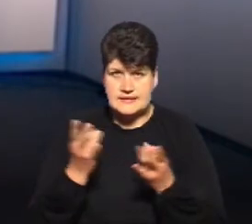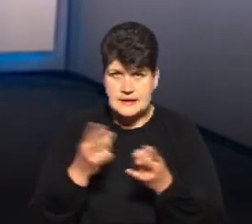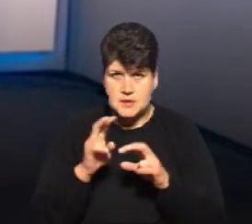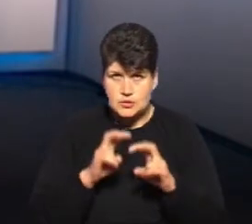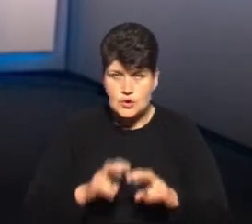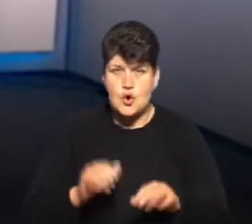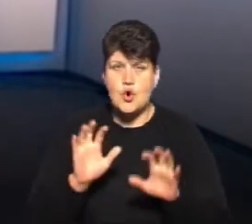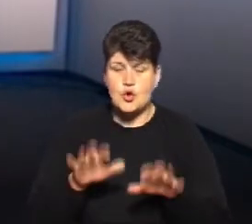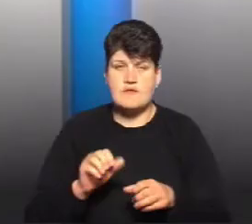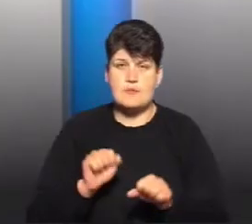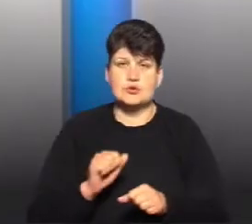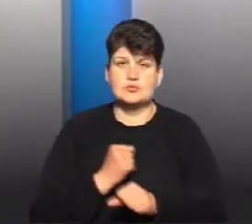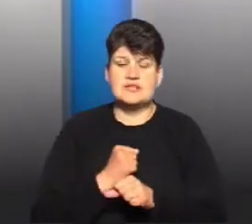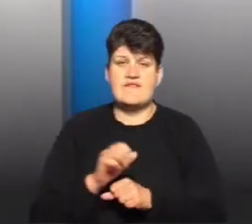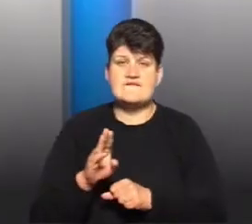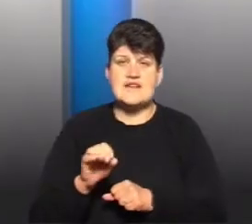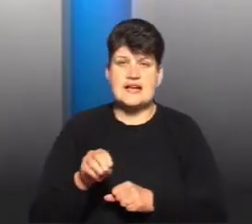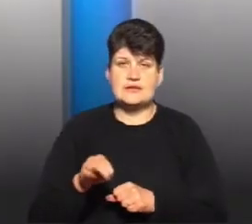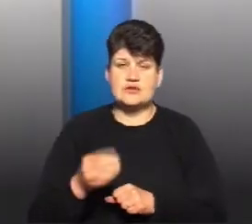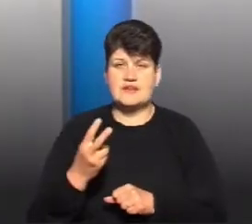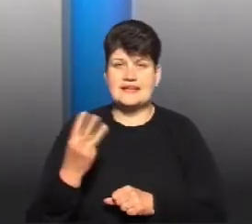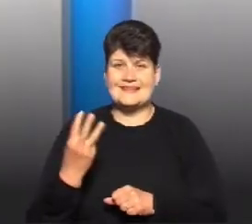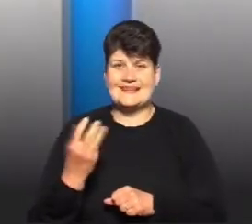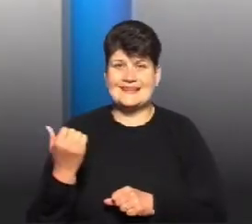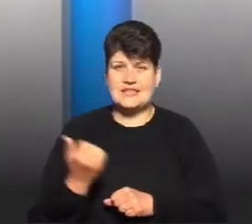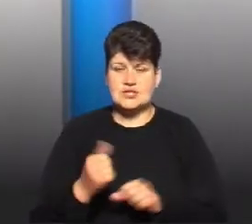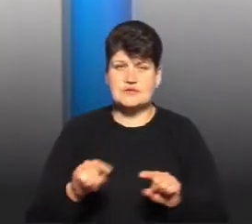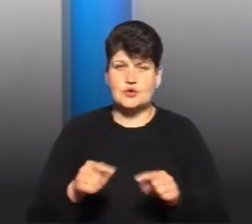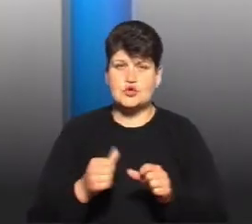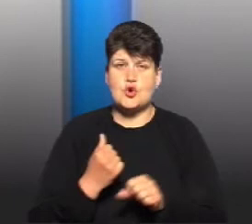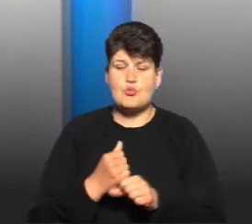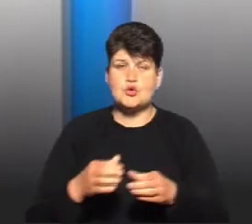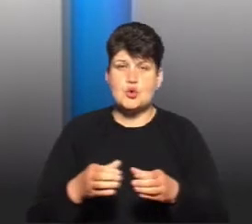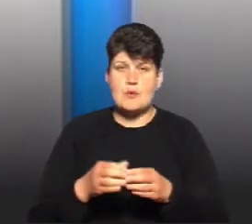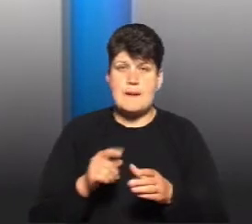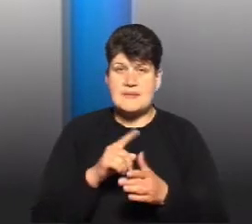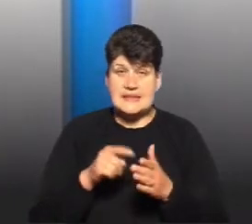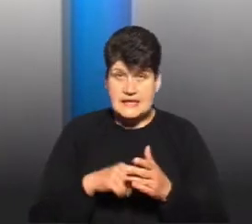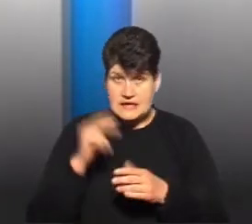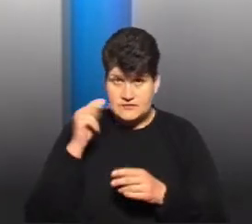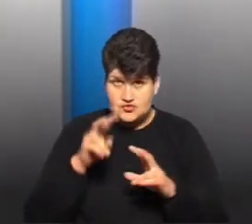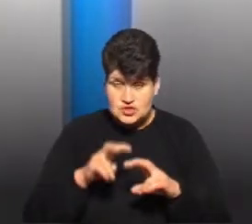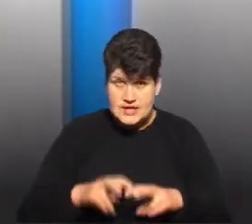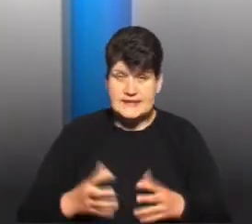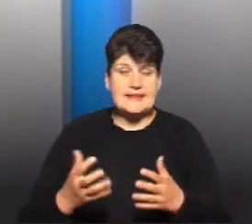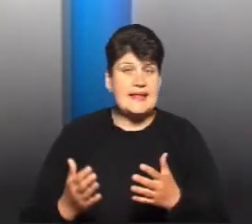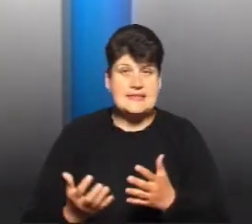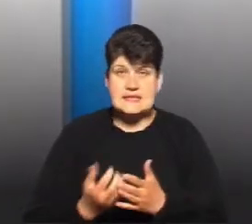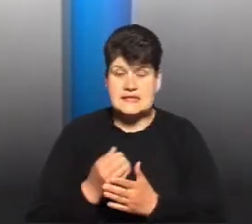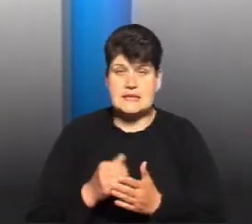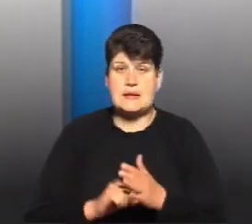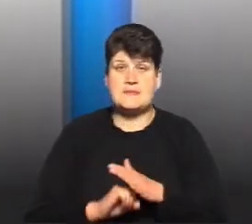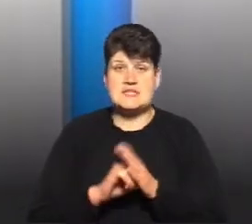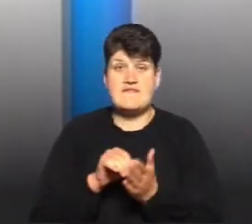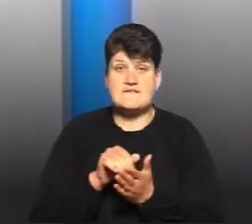накласти вето, і тоді, наприклад, на 2-3 тижні часу створюється робоча група, це питання вивчається. Якщо не знайдеться підстав для того, щоб відмовити цій людині у